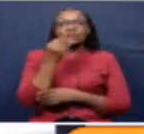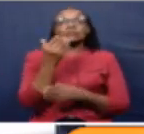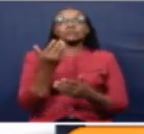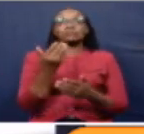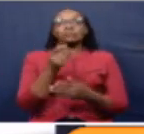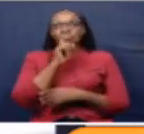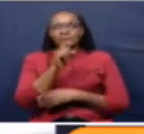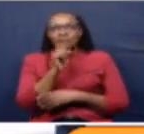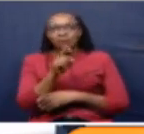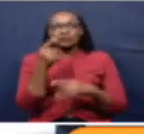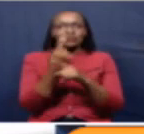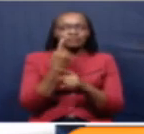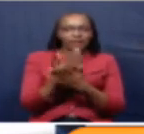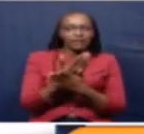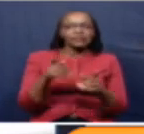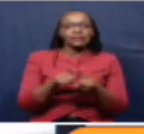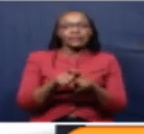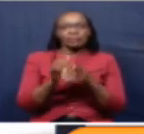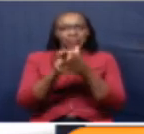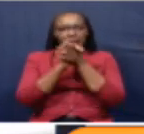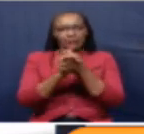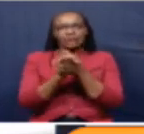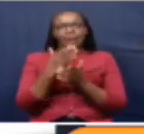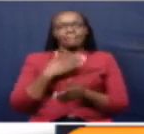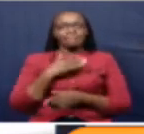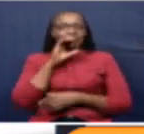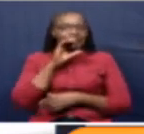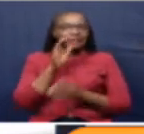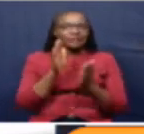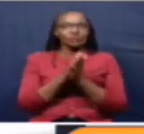kusalimia Veronica, kazini yangu, na sisi zangu nine chakiwa Bunyoro.